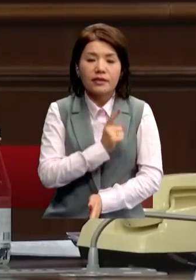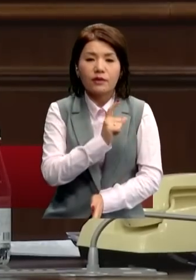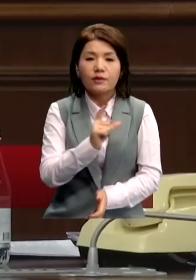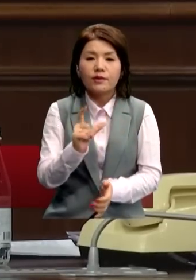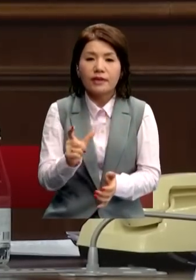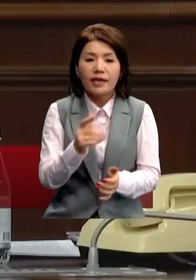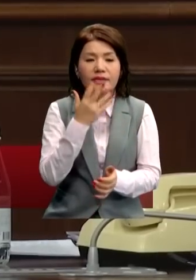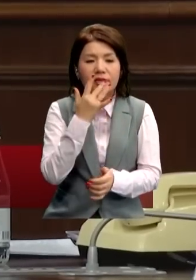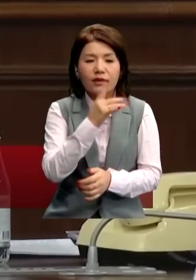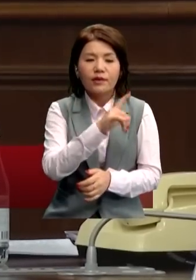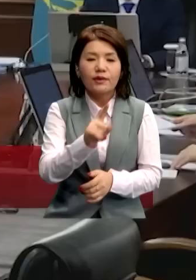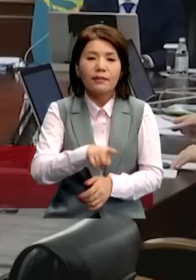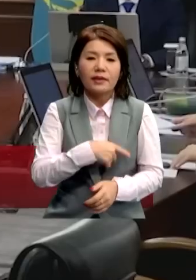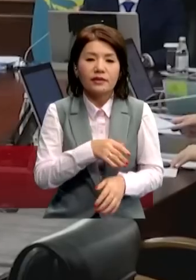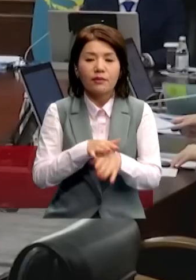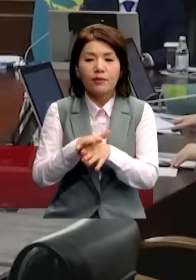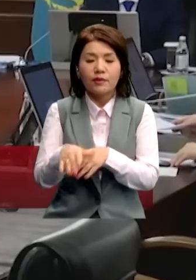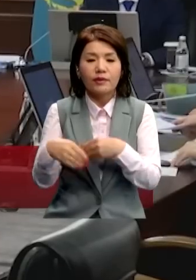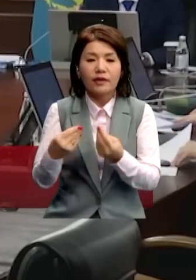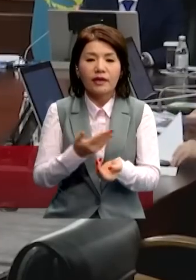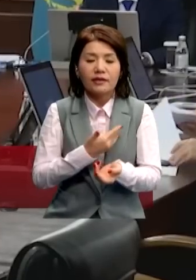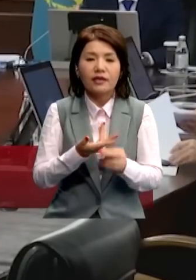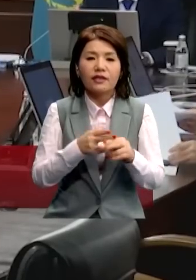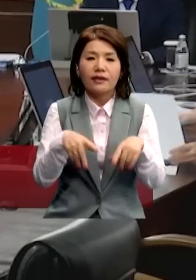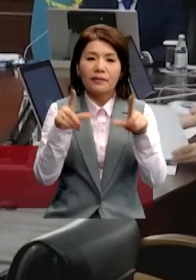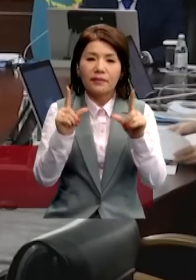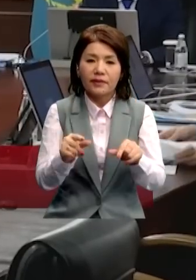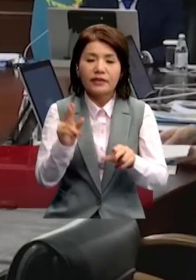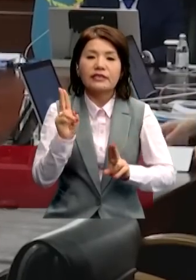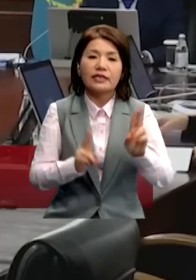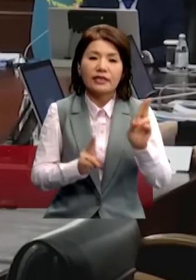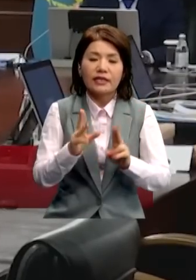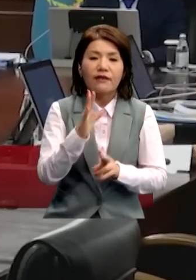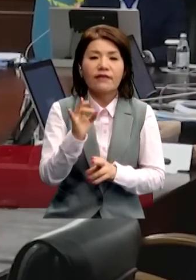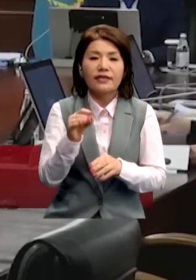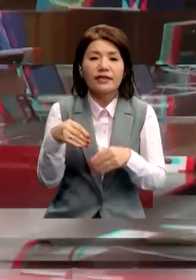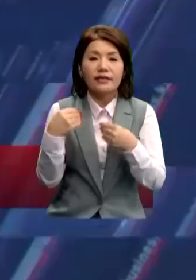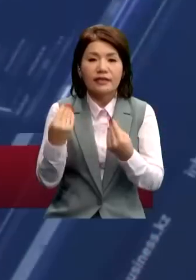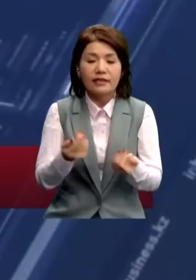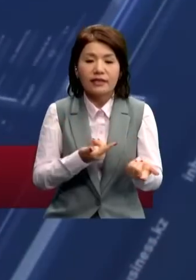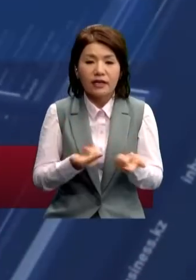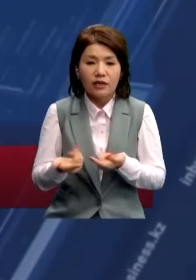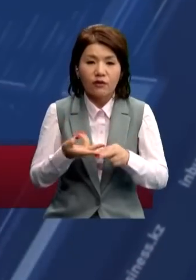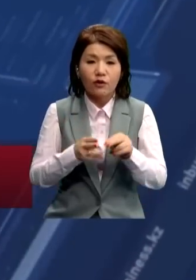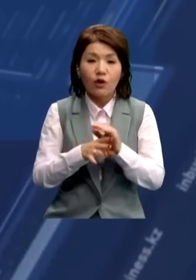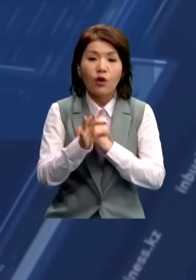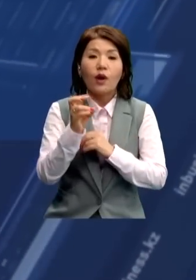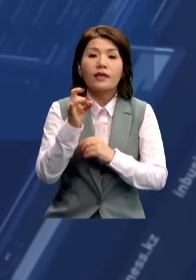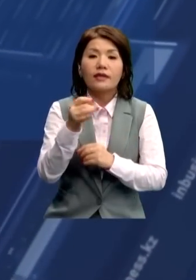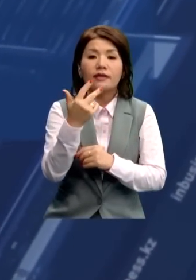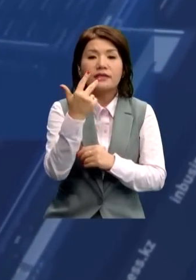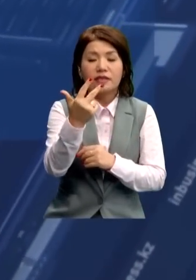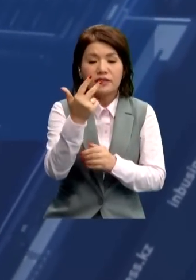орнын шетелдіктермен толтырмақшы. Жат жұрттықтарға тіпті жеңілдетілген шарттармен виза беруге де дайын. Сол визалардың саны